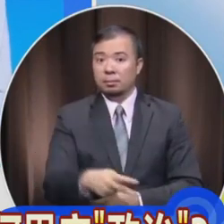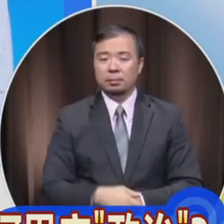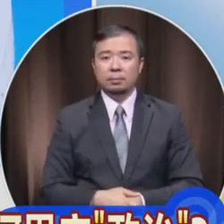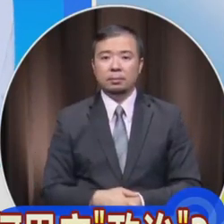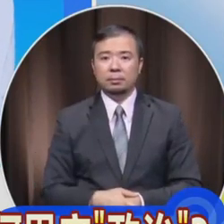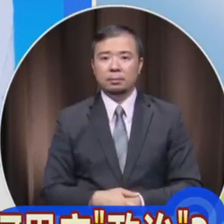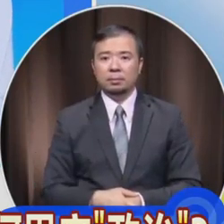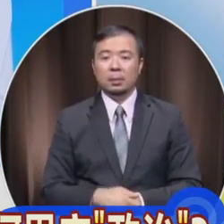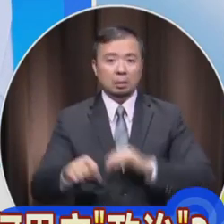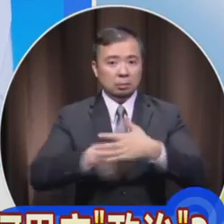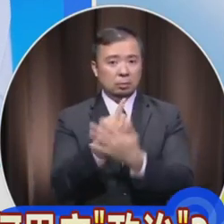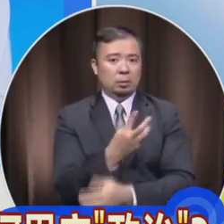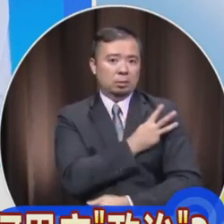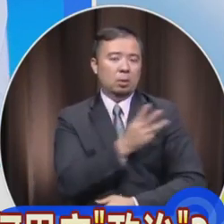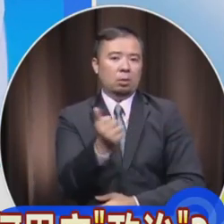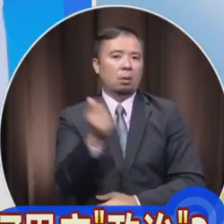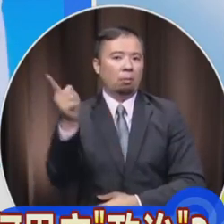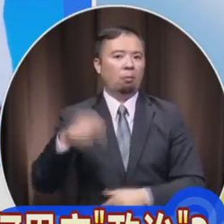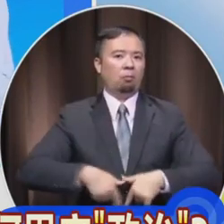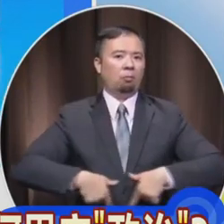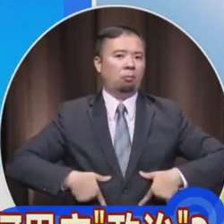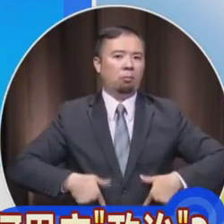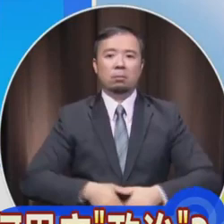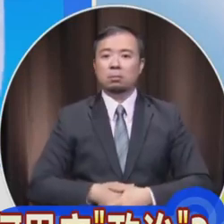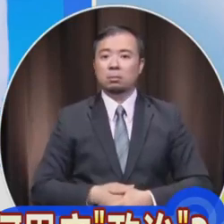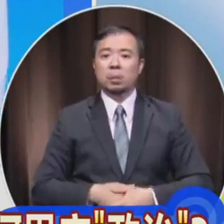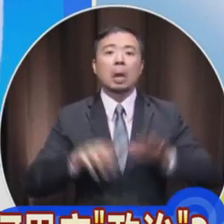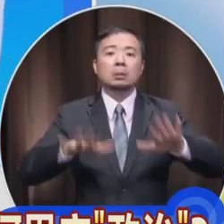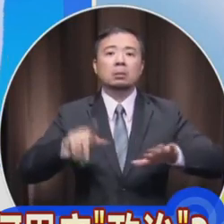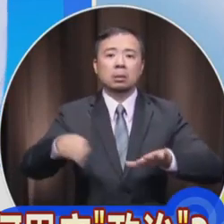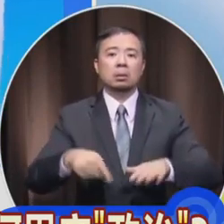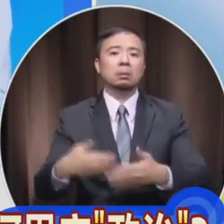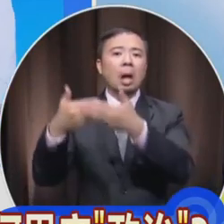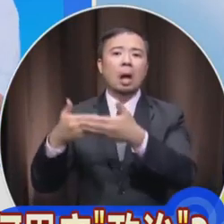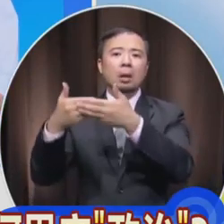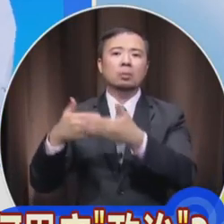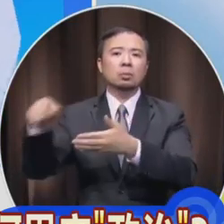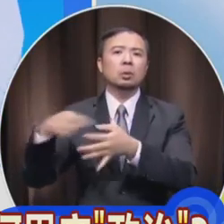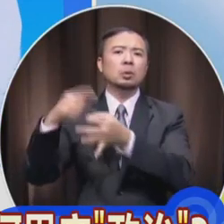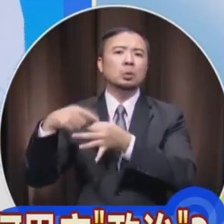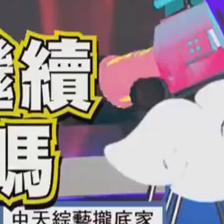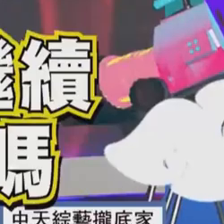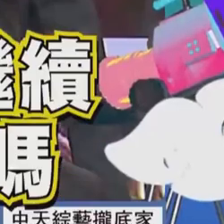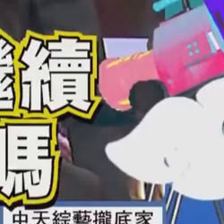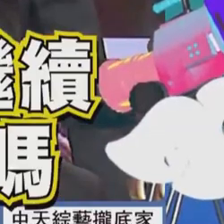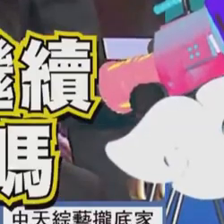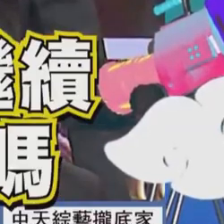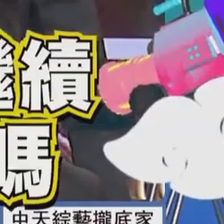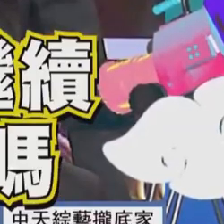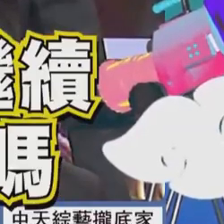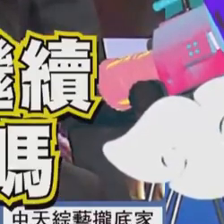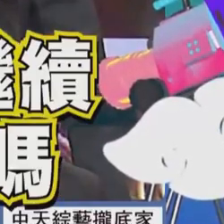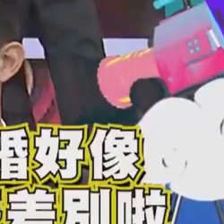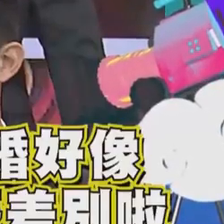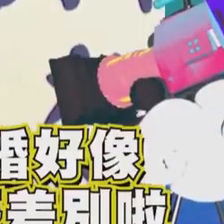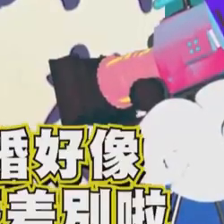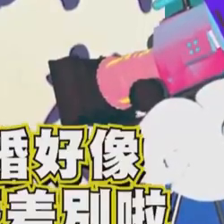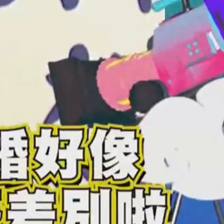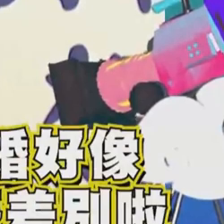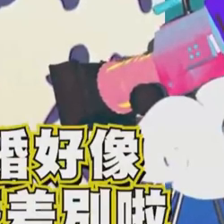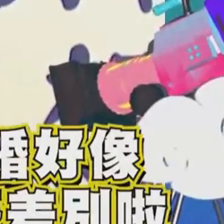天麟委员有这个勇气啊。你现在漠视海峡两岸这个市场，高雄人东西要怎么卖？ 越讲下去嘛，我觉得你结这个